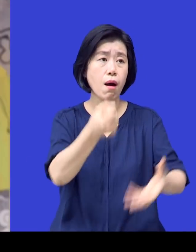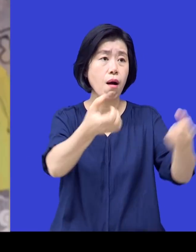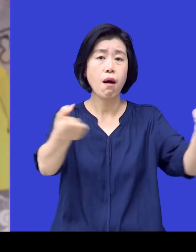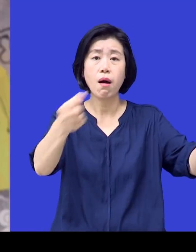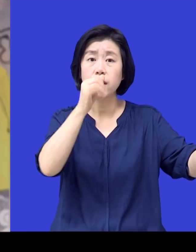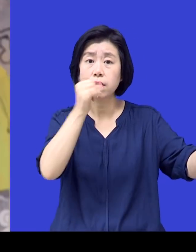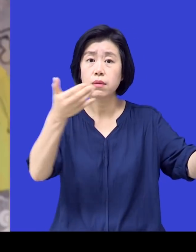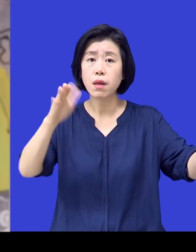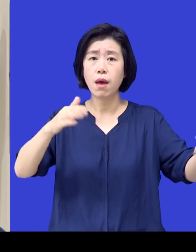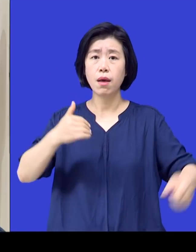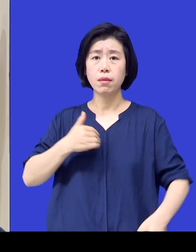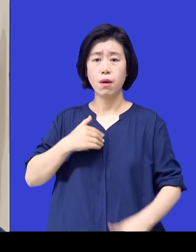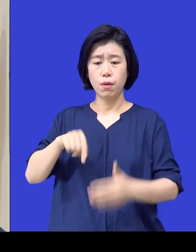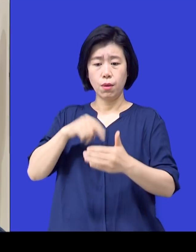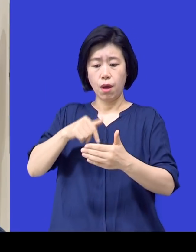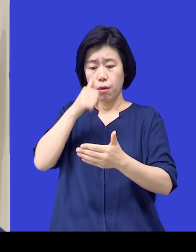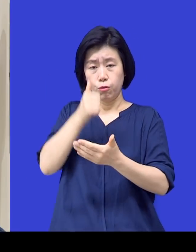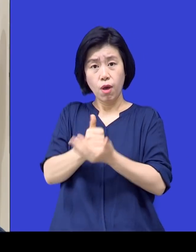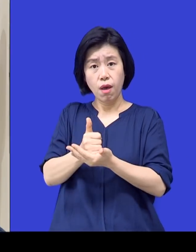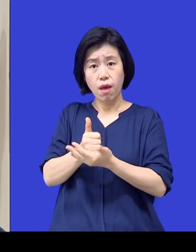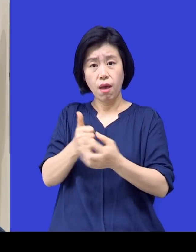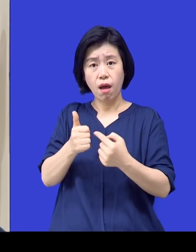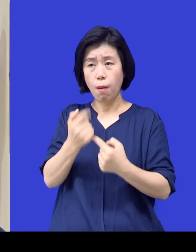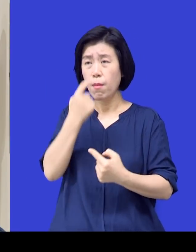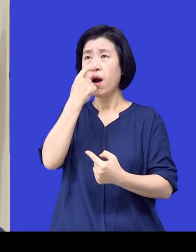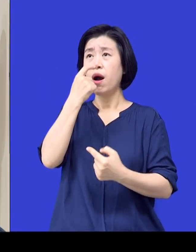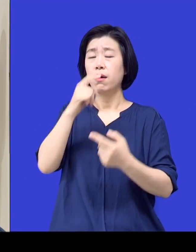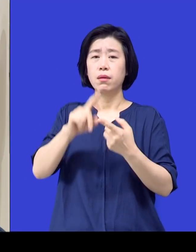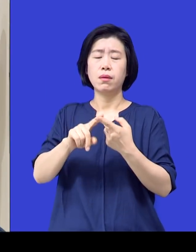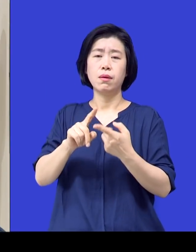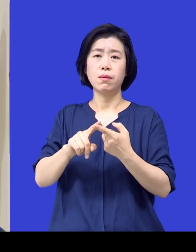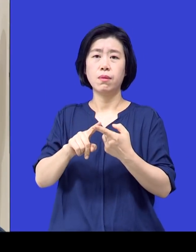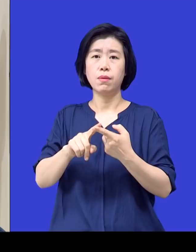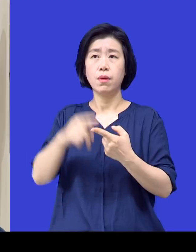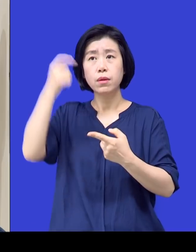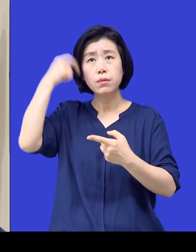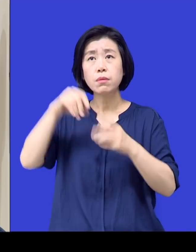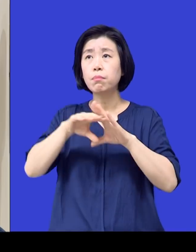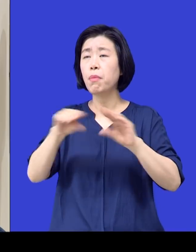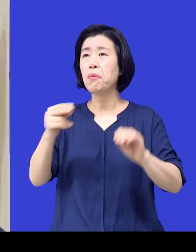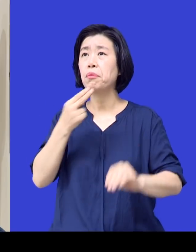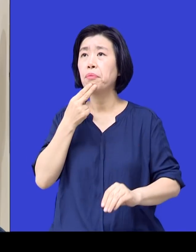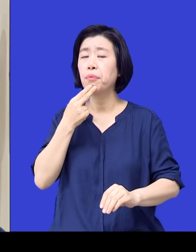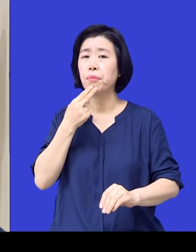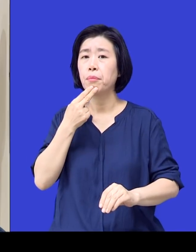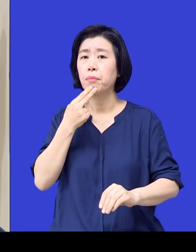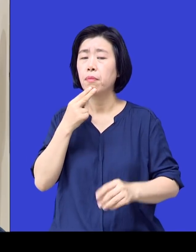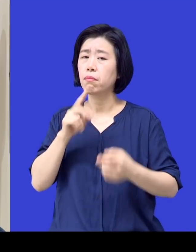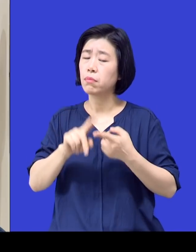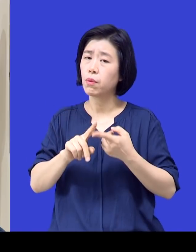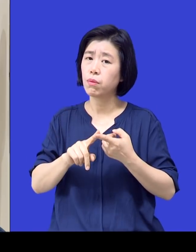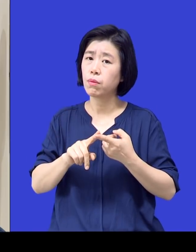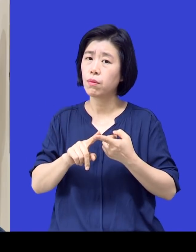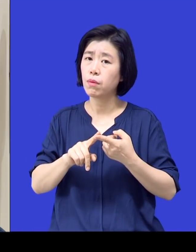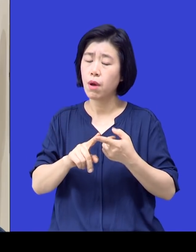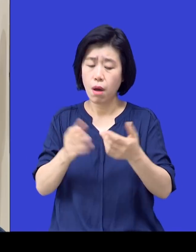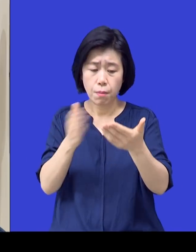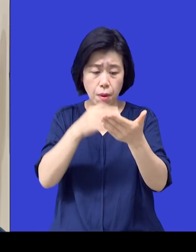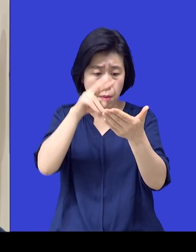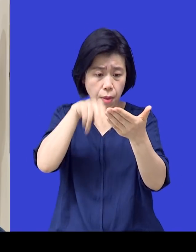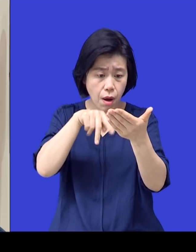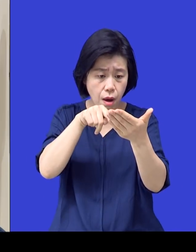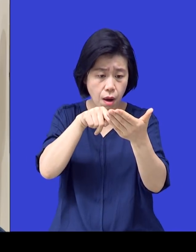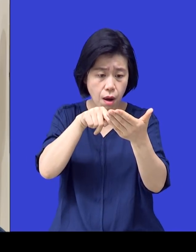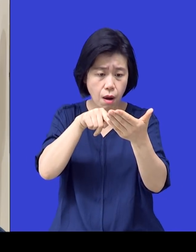하시는 거 보니까 예. 이건 말씀만 대하면 나는 죄인이거든요. 네. 그렇지 못한 네.